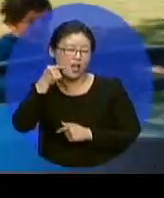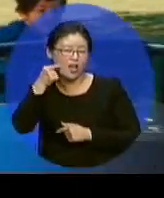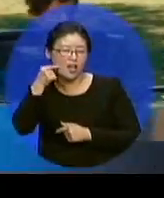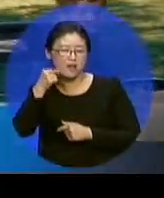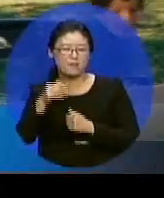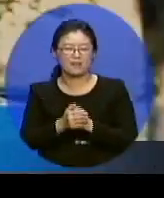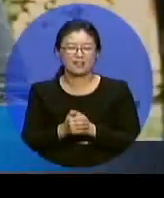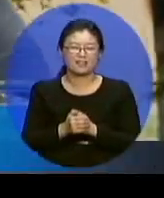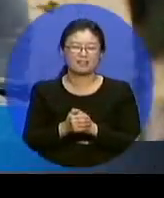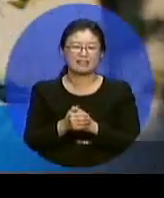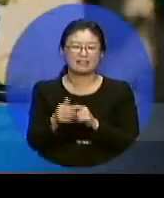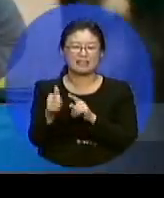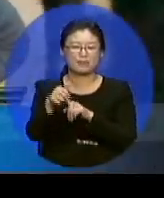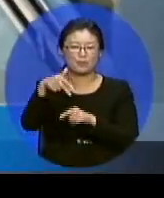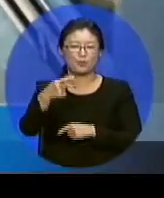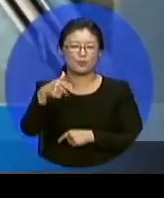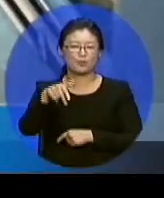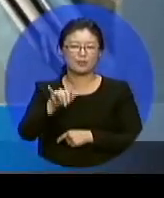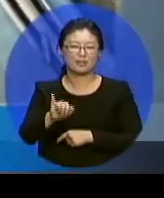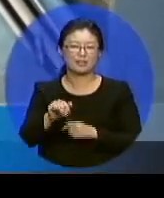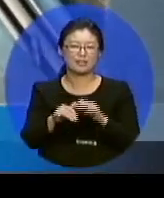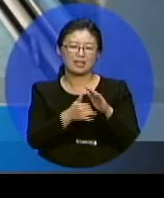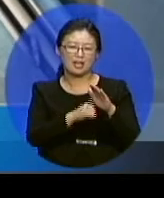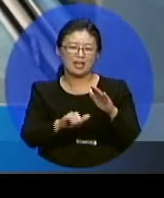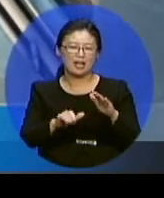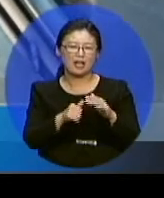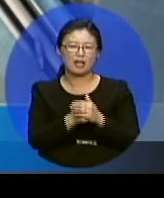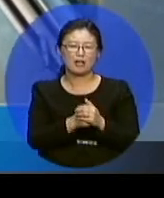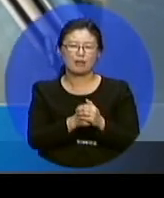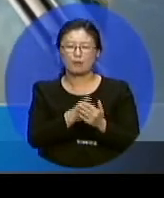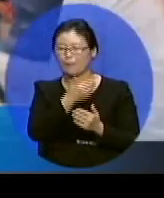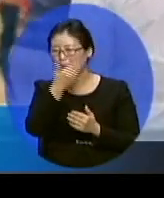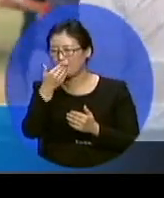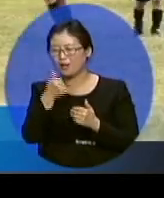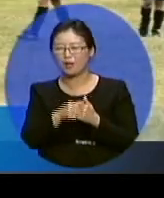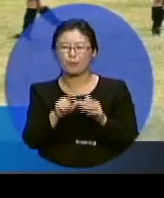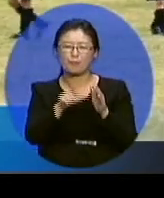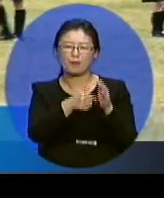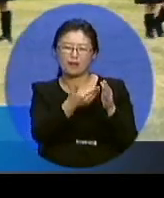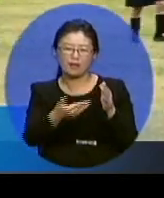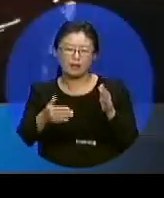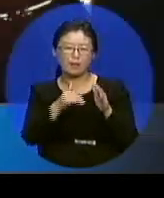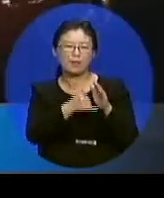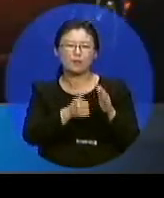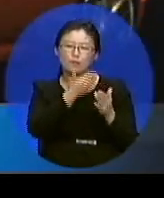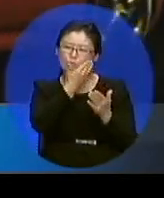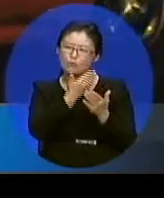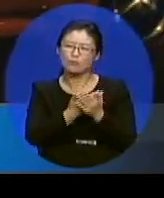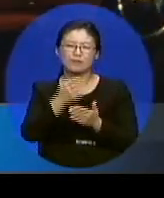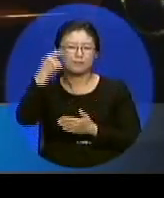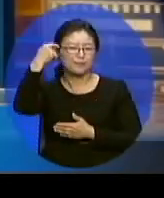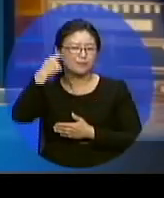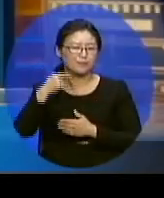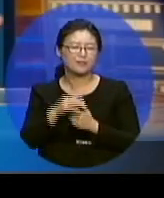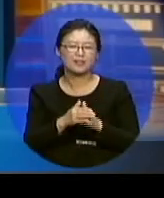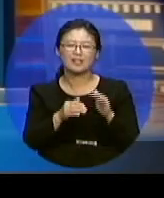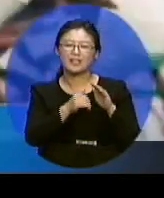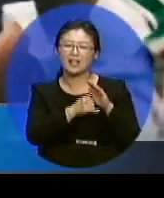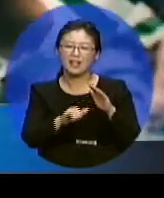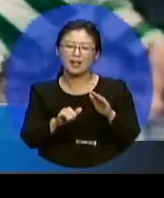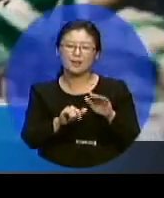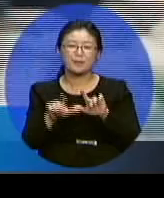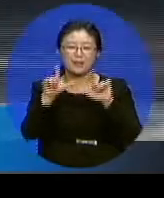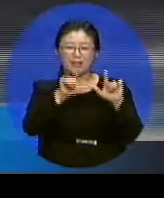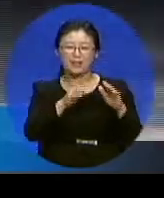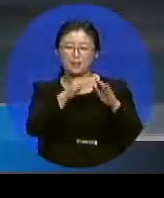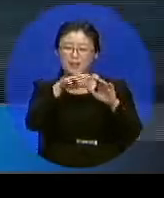넘치는 철없는 남자 조지. 가족에게 버림받은 후 시간이 흐를수록 그들의 소중함을 느끼고 가족이 살고 있는